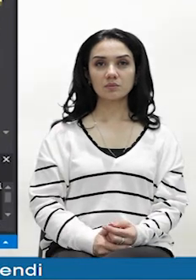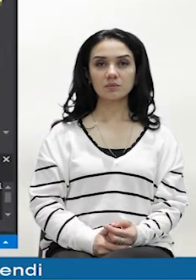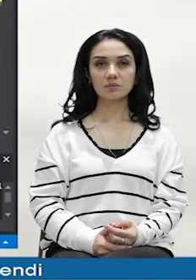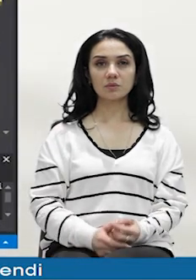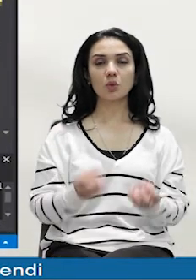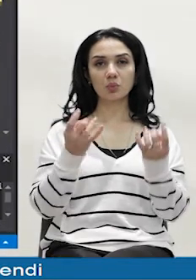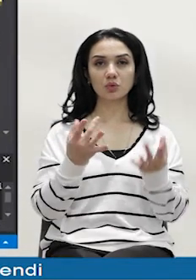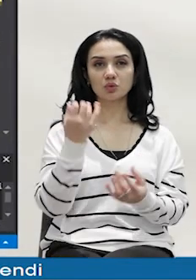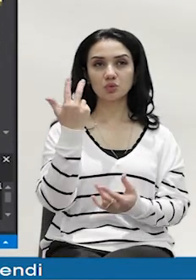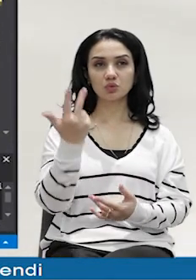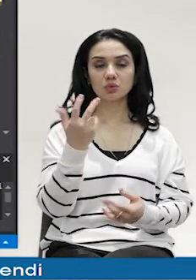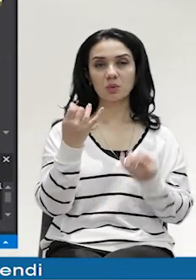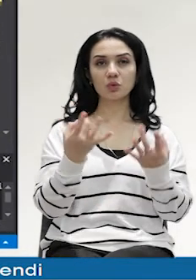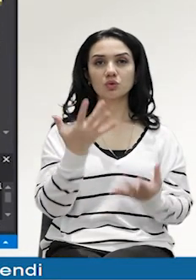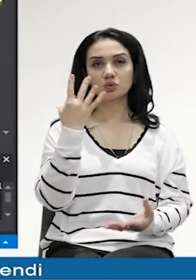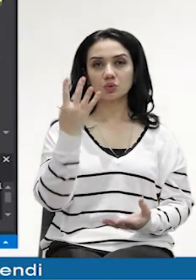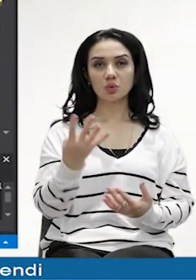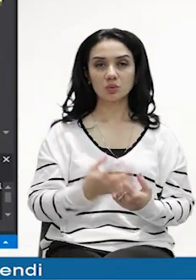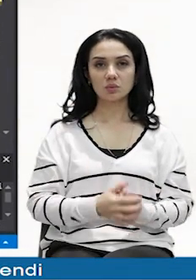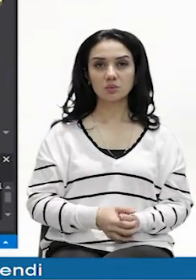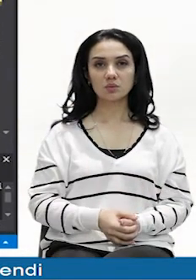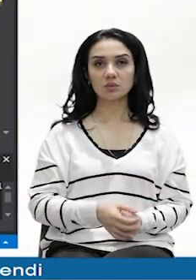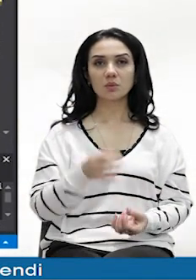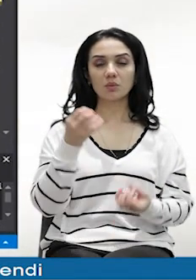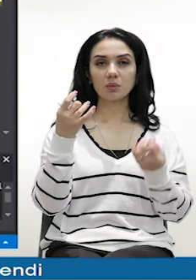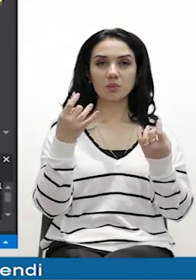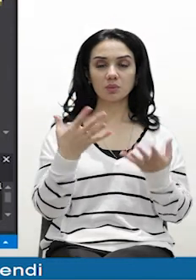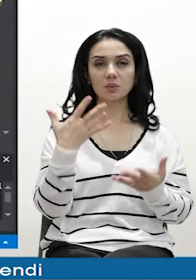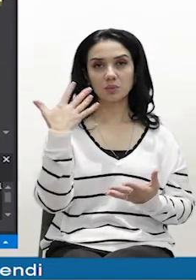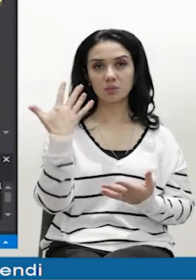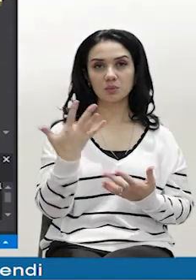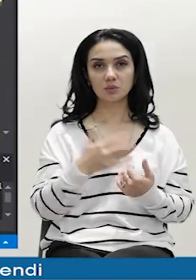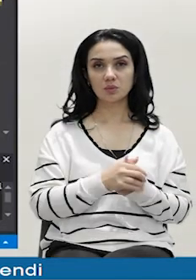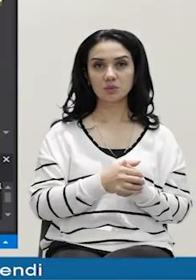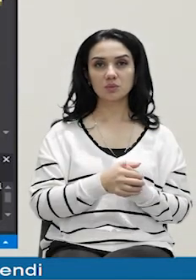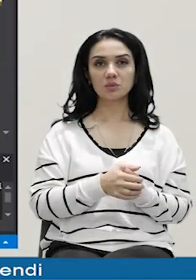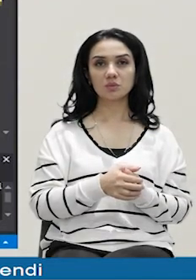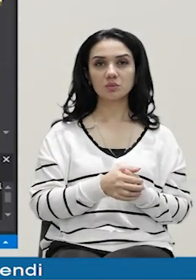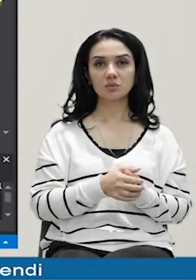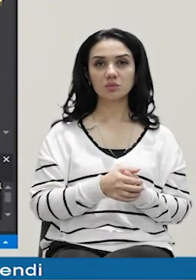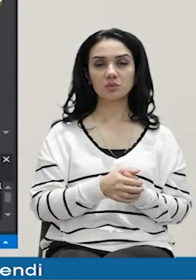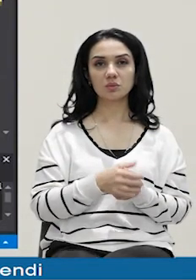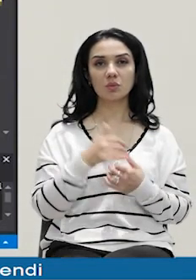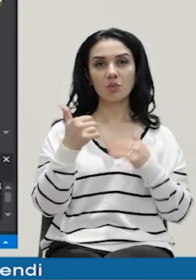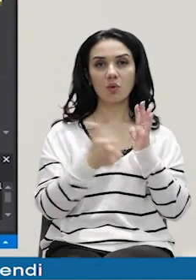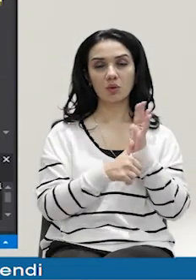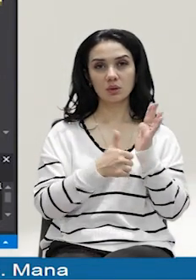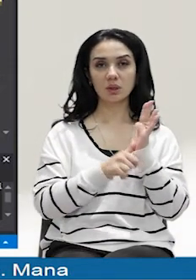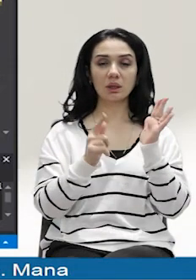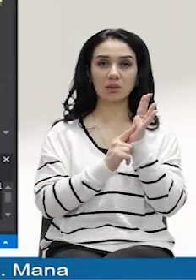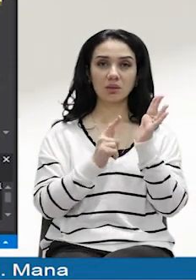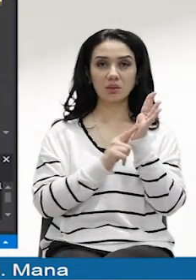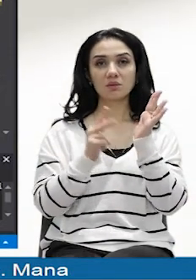Prosta 3, prosta 4. Prosta 4, prosta 5, prosta 5, prosta 6.